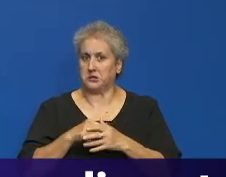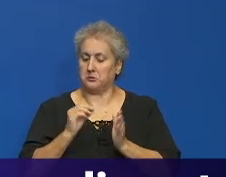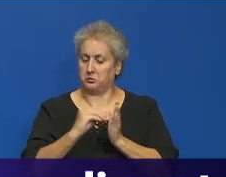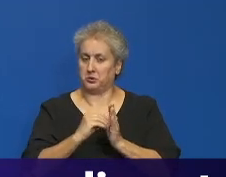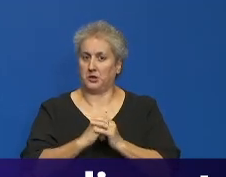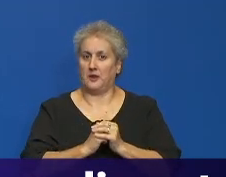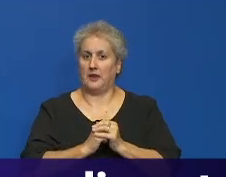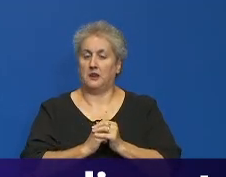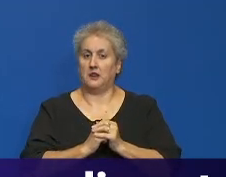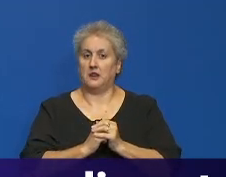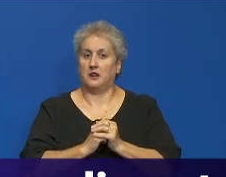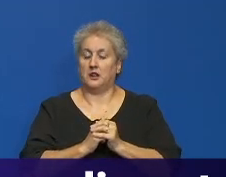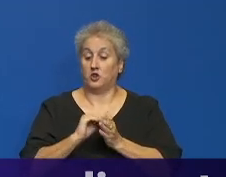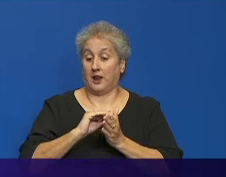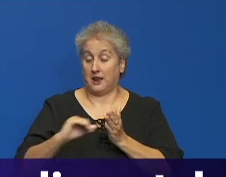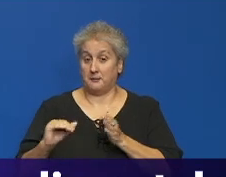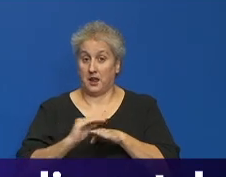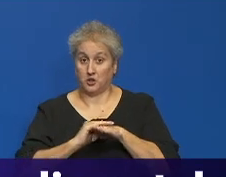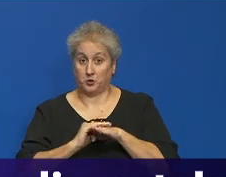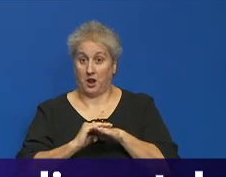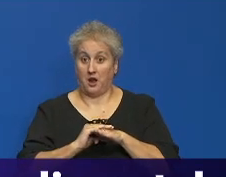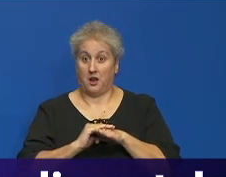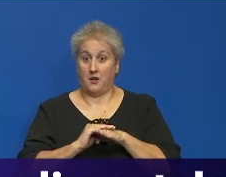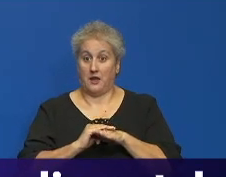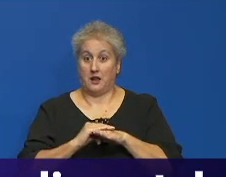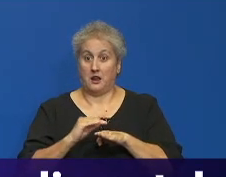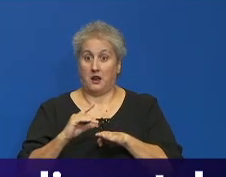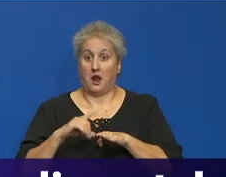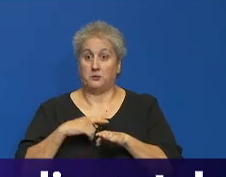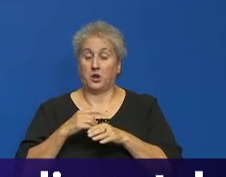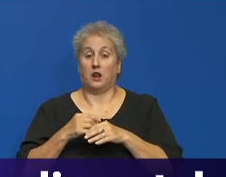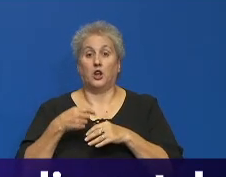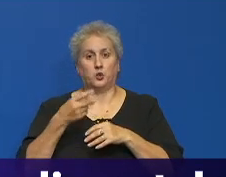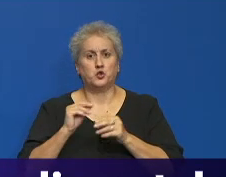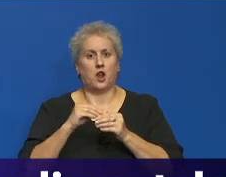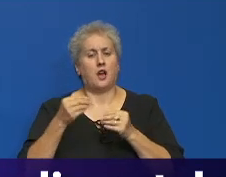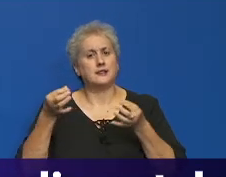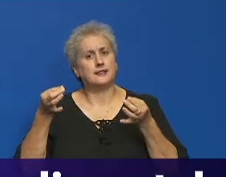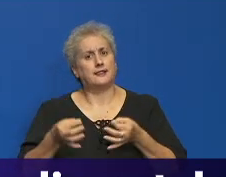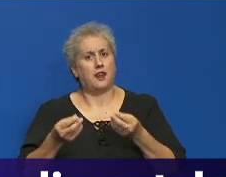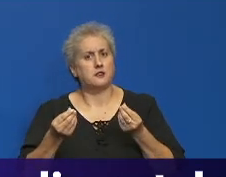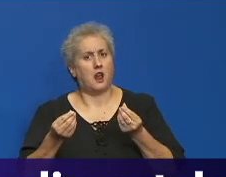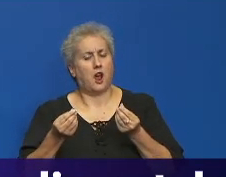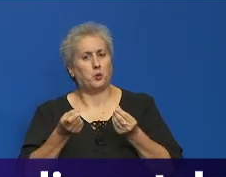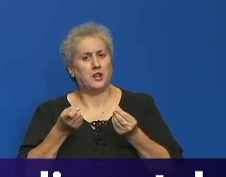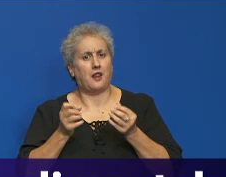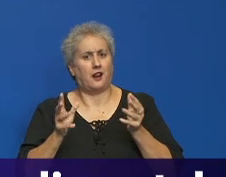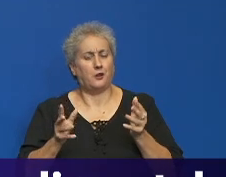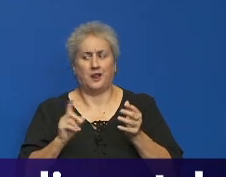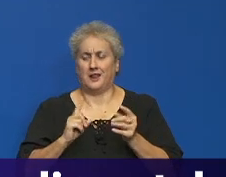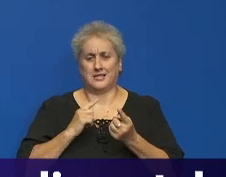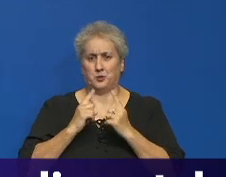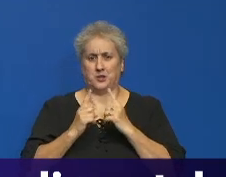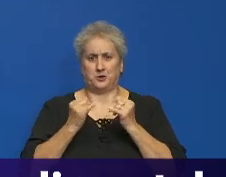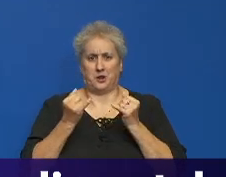reduse. Și eliminarea acestor scutiri ar putea duce la scăderea salariilor, la... Haideți să nu discutăm